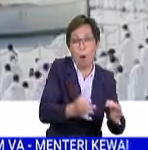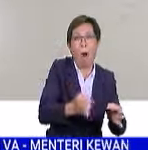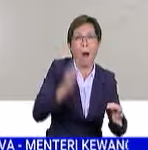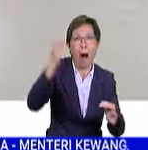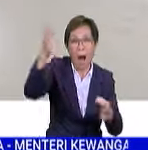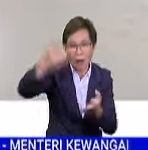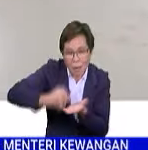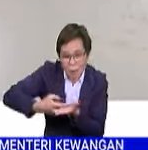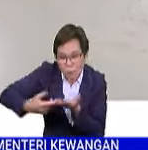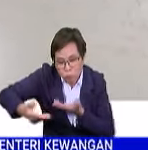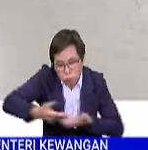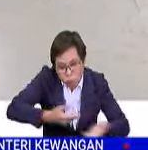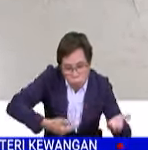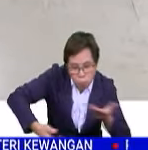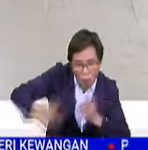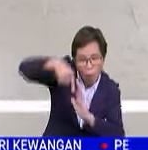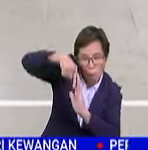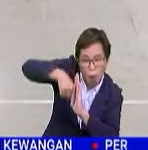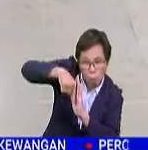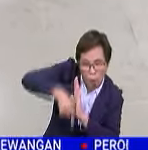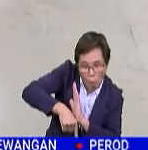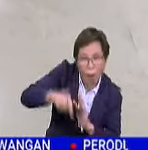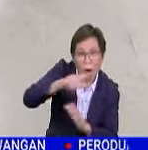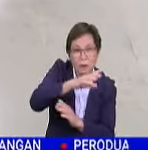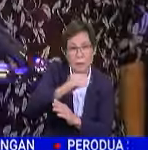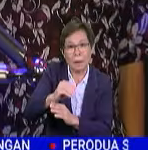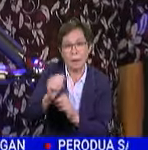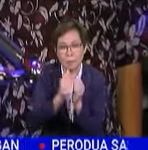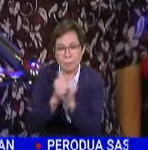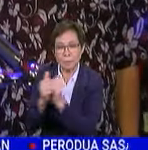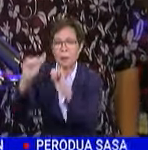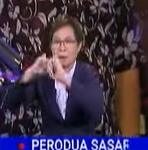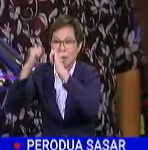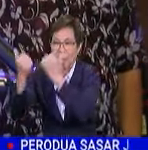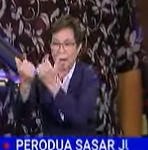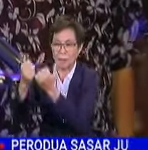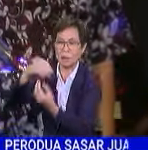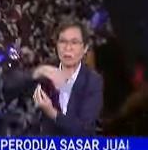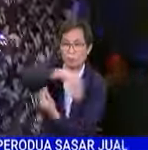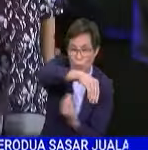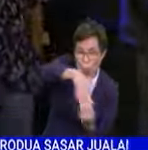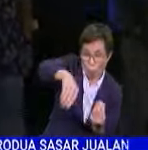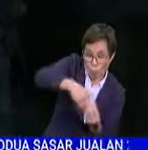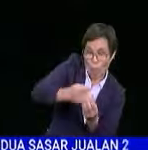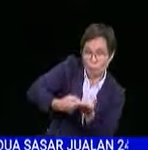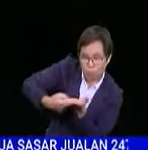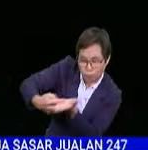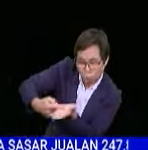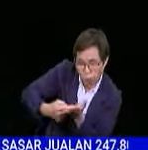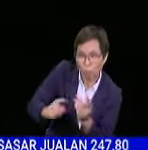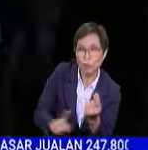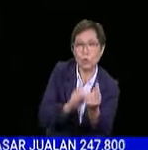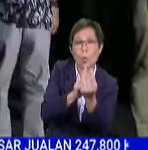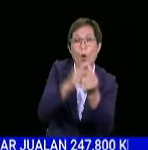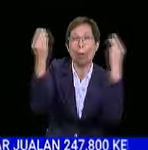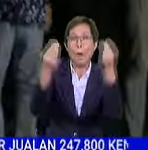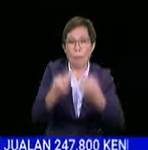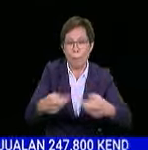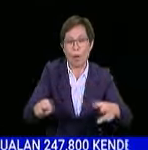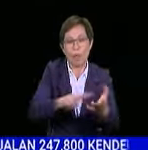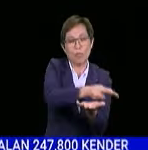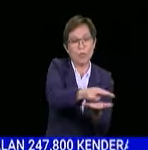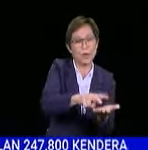akan dibincangkan secara terperinci termasuk bersama agensi umrah. Beliau ditemui selepas majlis pelancaran